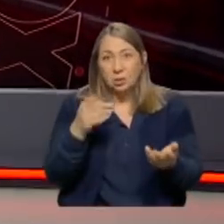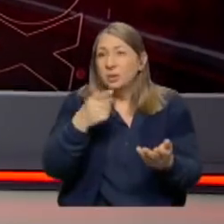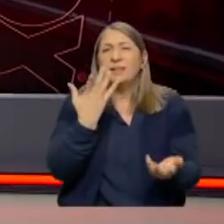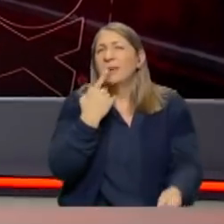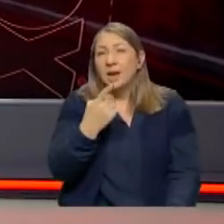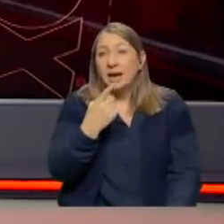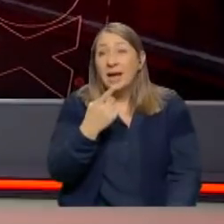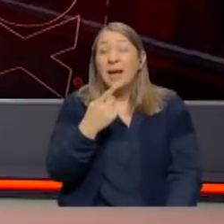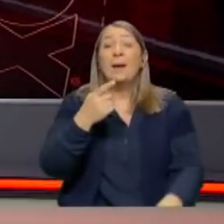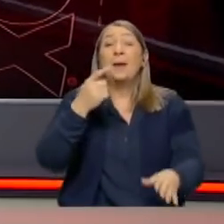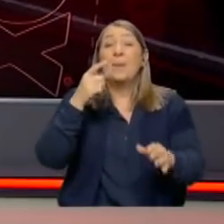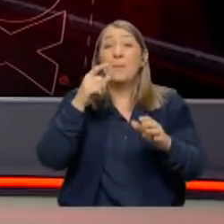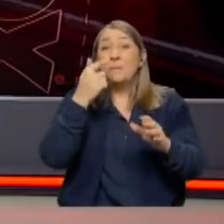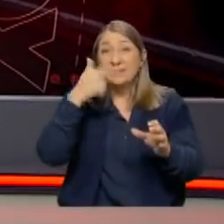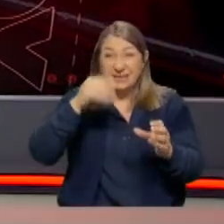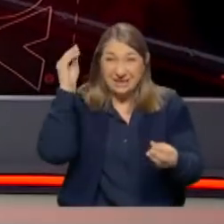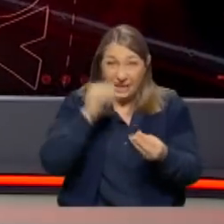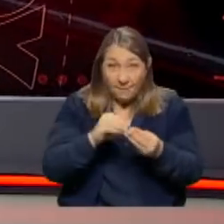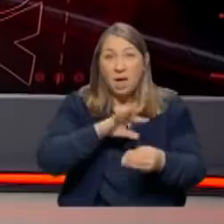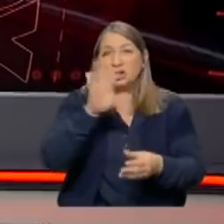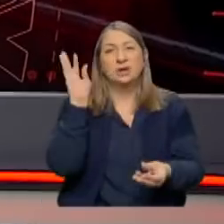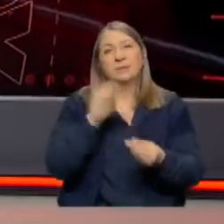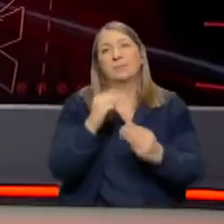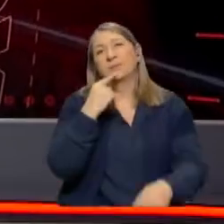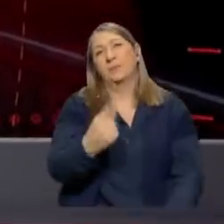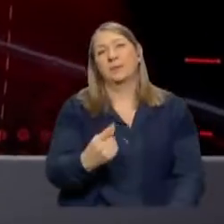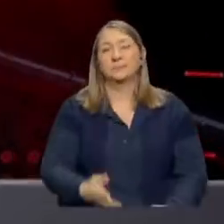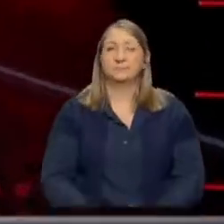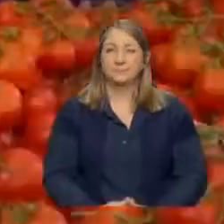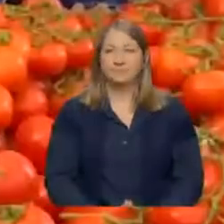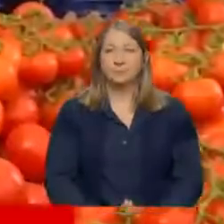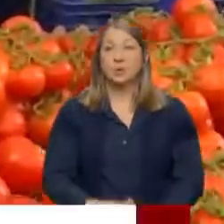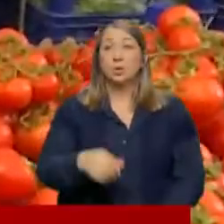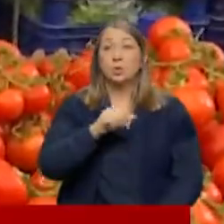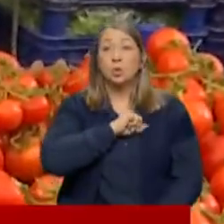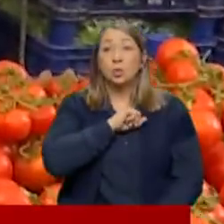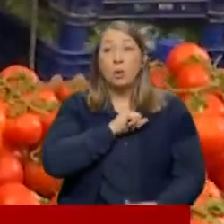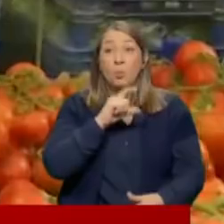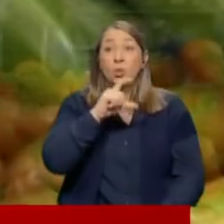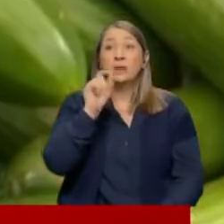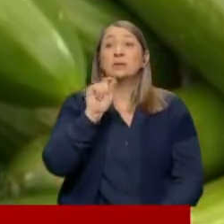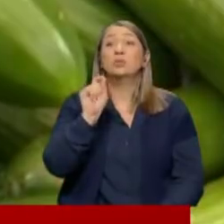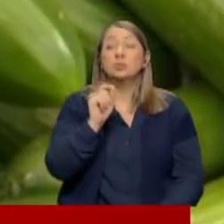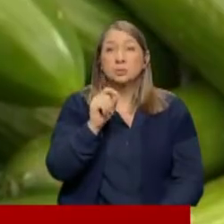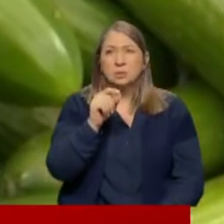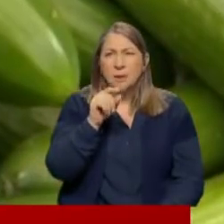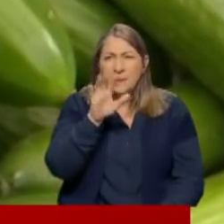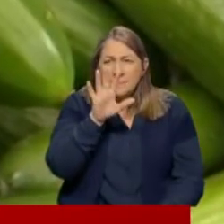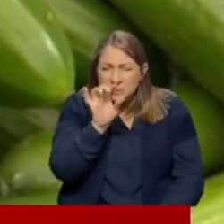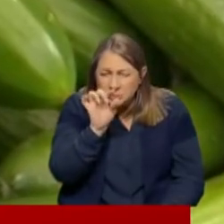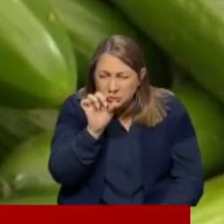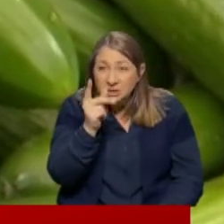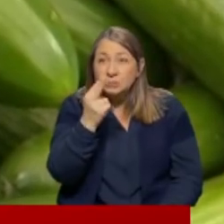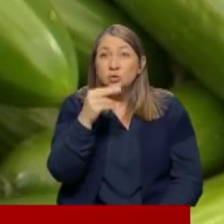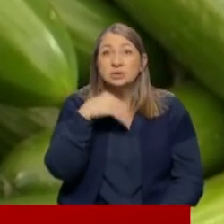demek? Akaryakıta zam, her şeye zam demek. Korkudan büyük de yazamıyoruz. Valla ben 5'i küçük görünce